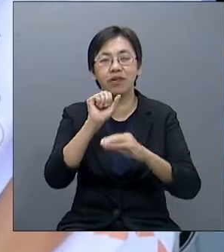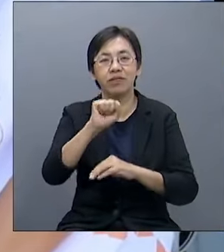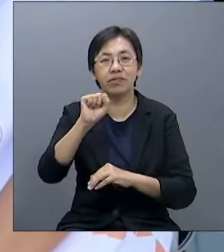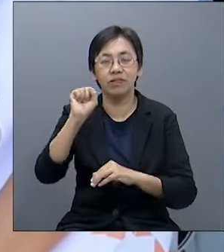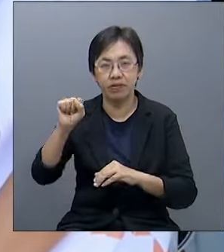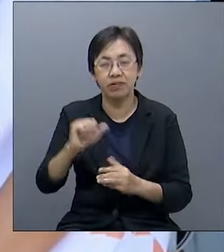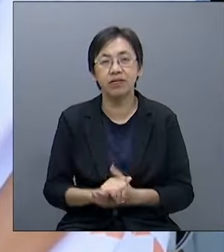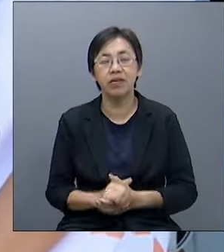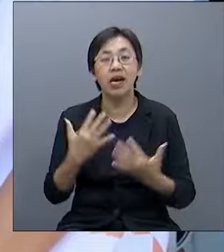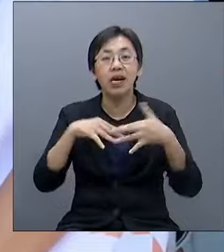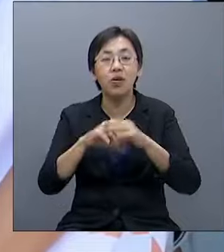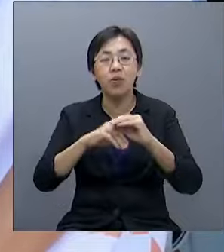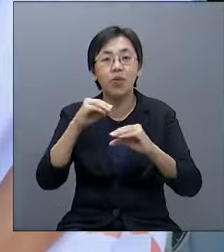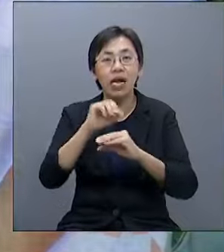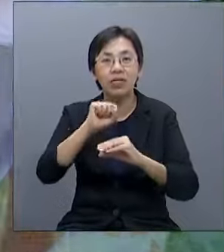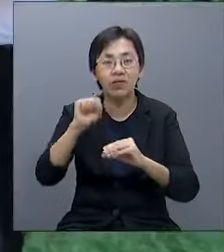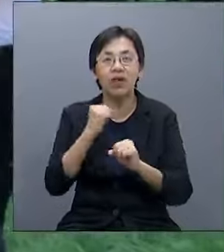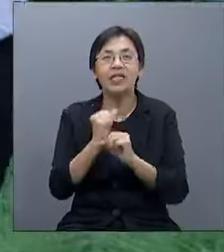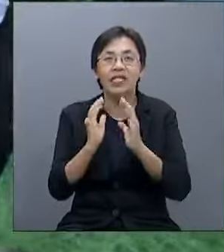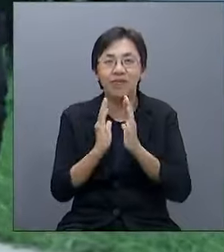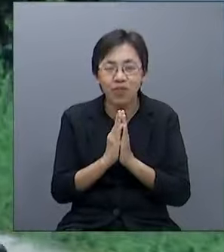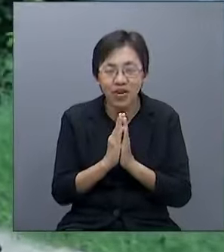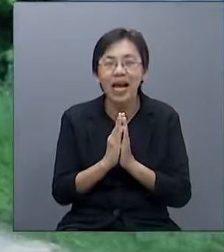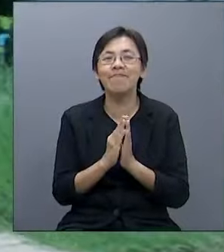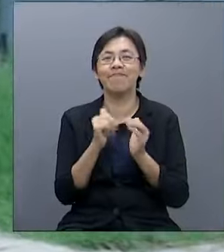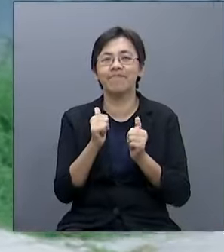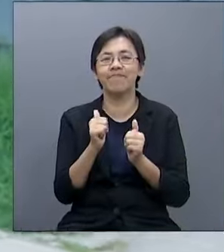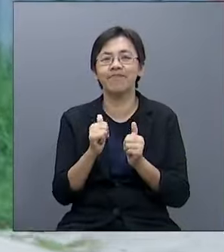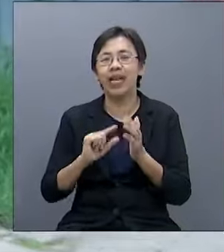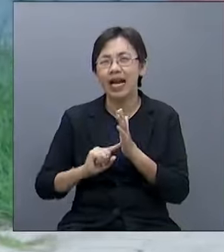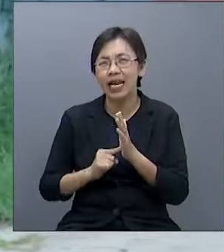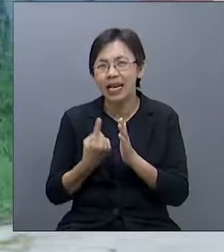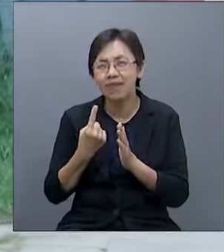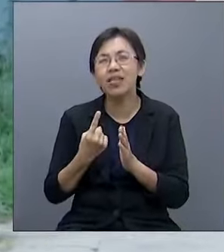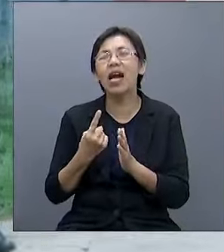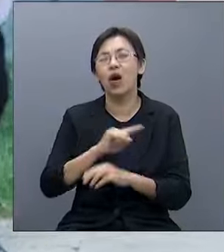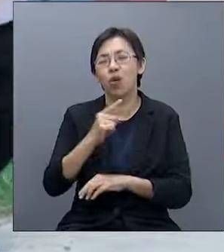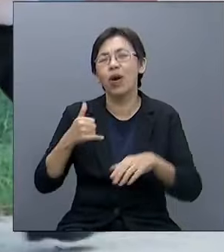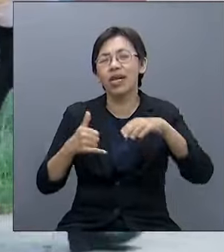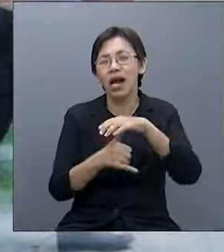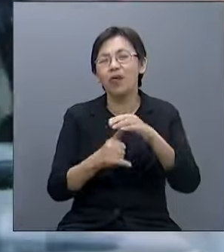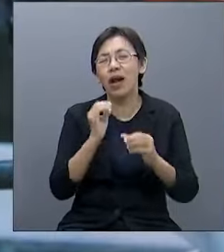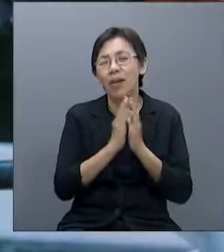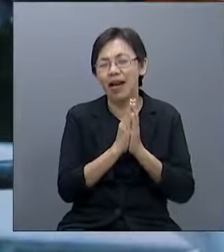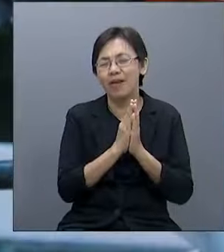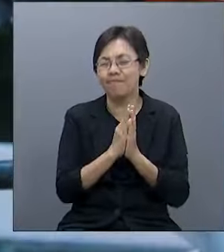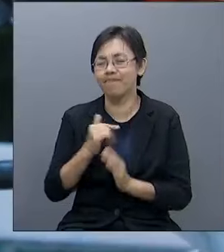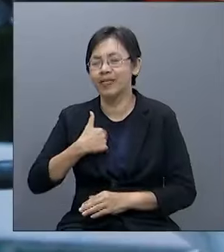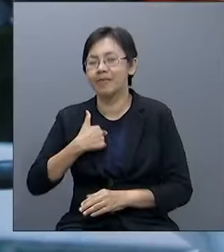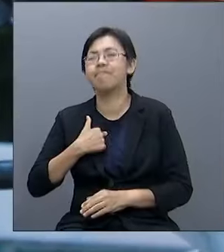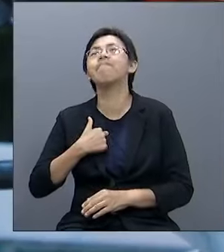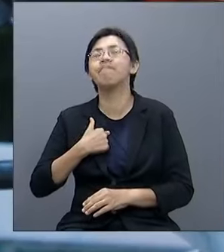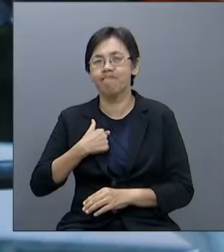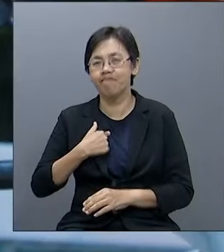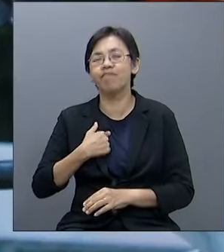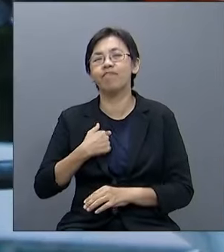จะได้บุญร่วมกันถ้ายังไงก็เริ่มสักพรรษาหนึ่งก่อนแล้วก็ค่อยลดไปเรื่อย